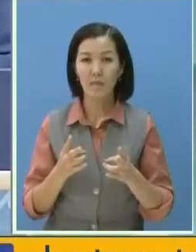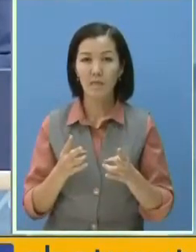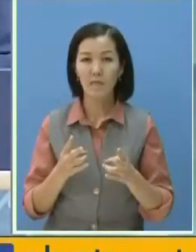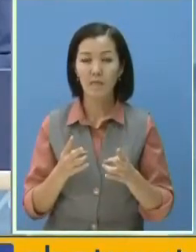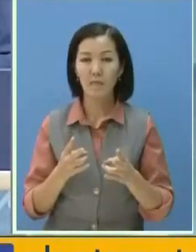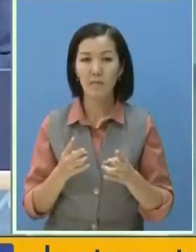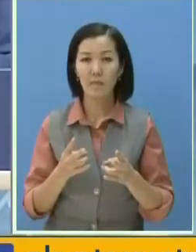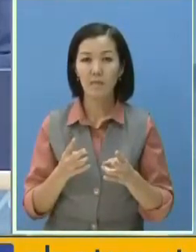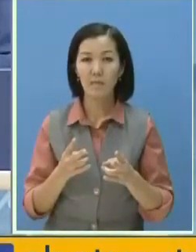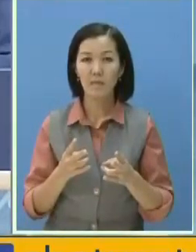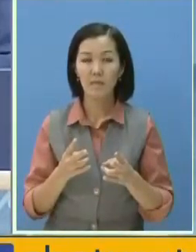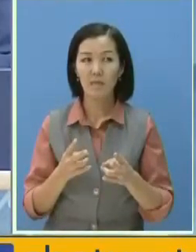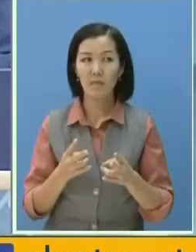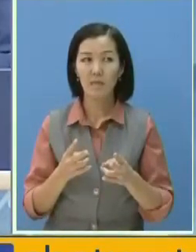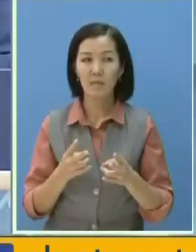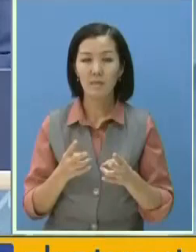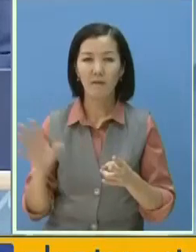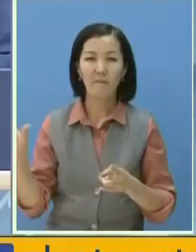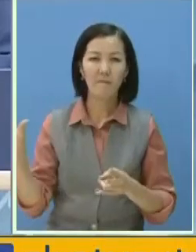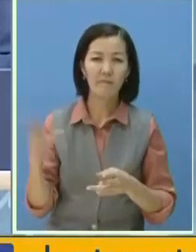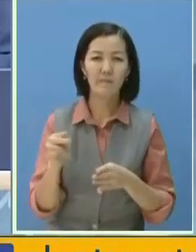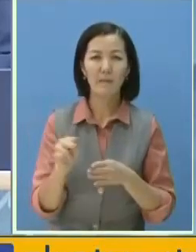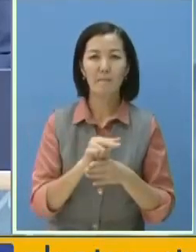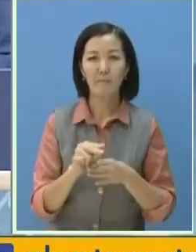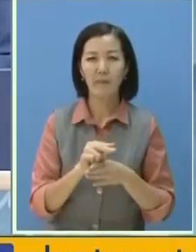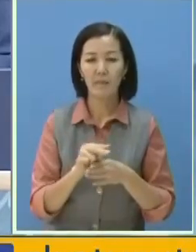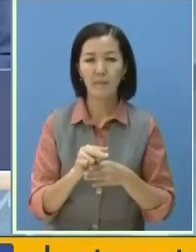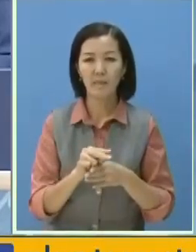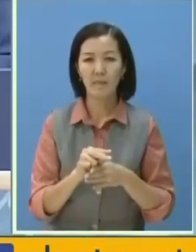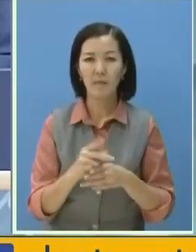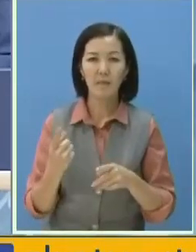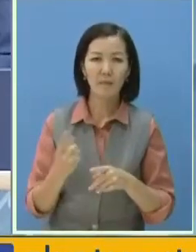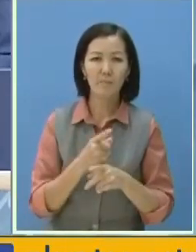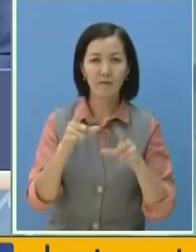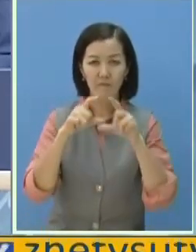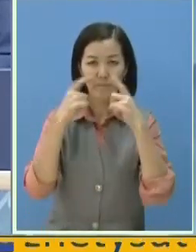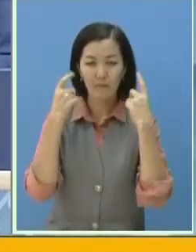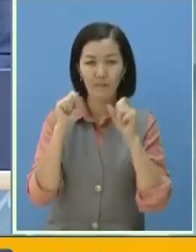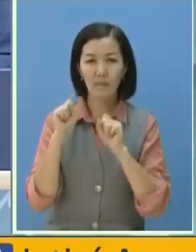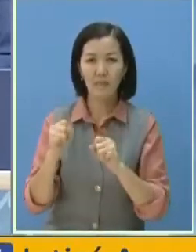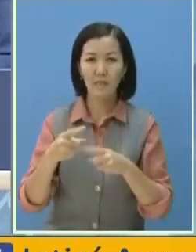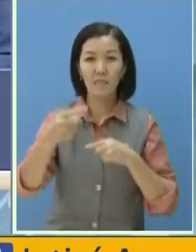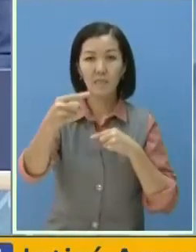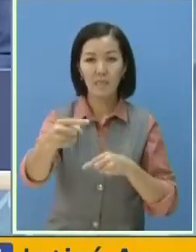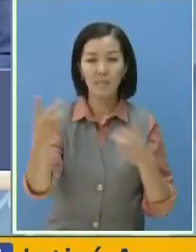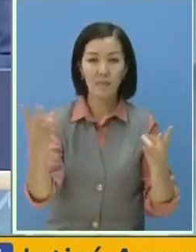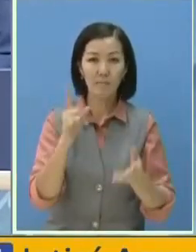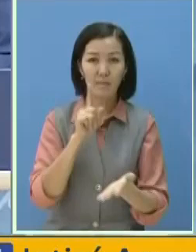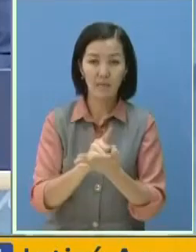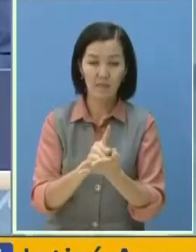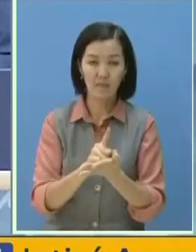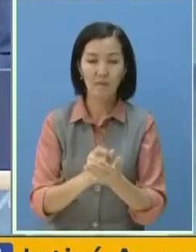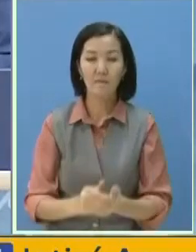применяем все методы первой линии защиты, это маски и дистанции.